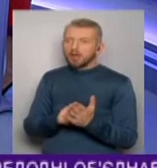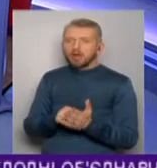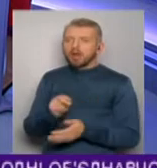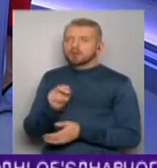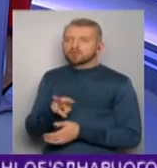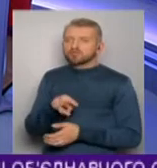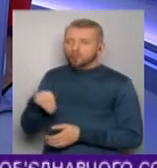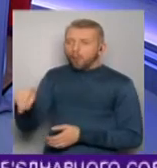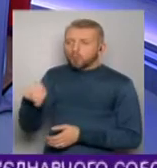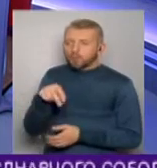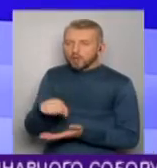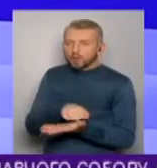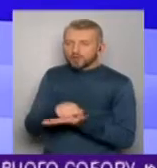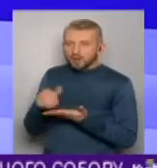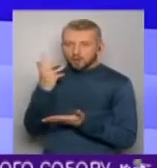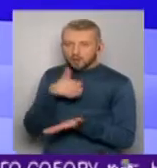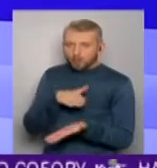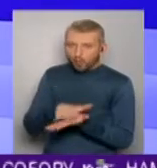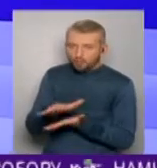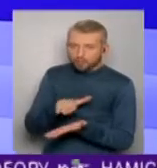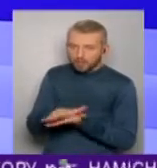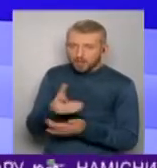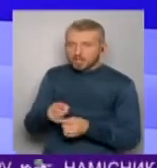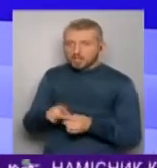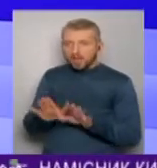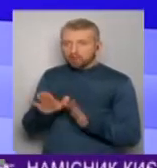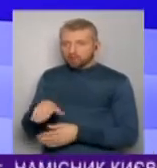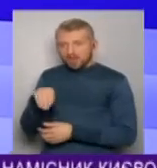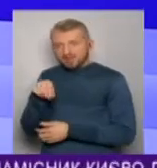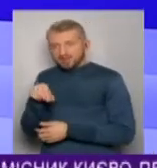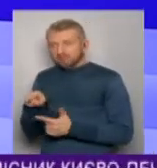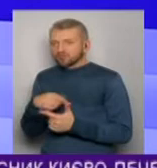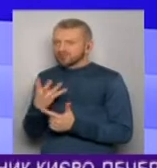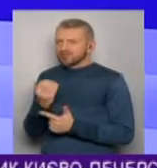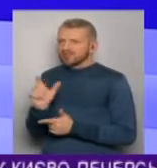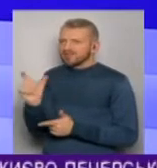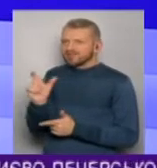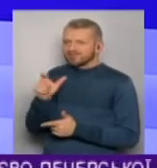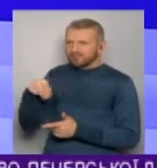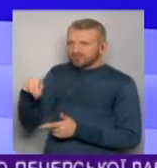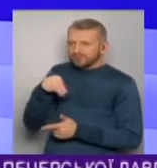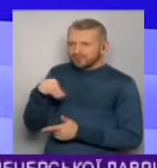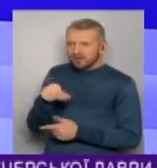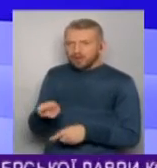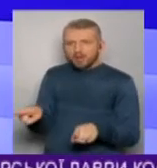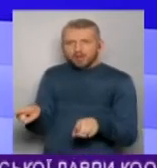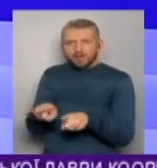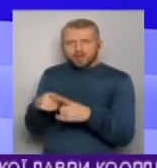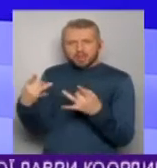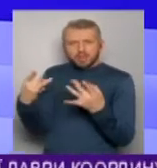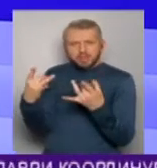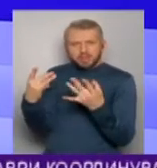обробляють асфальт, от коли ожелить? Це лише сіль чи це ще якась речовина? Тому що такі вже легенди складають, мовляв,